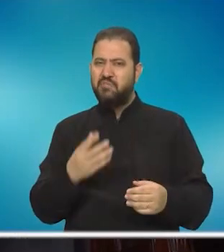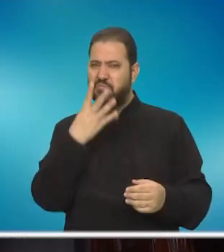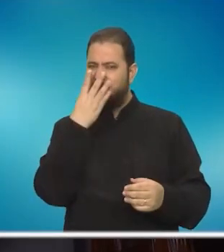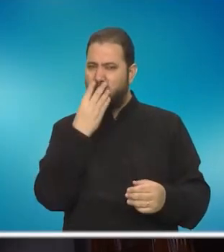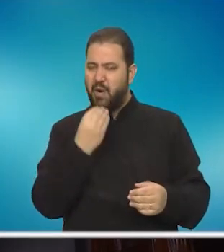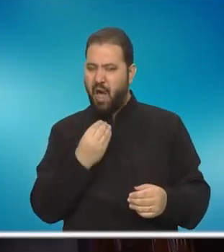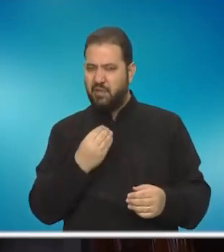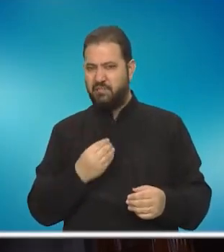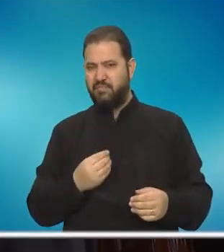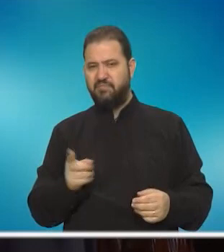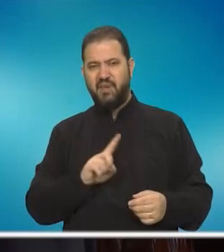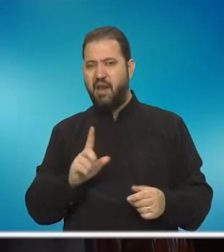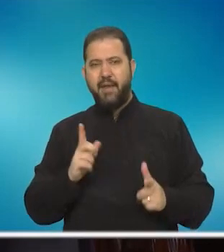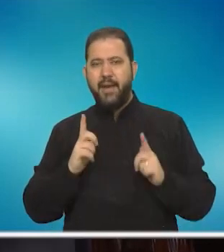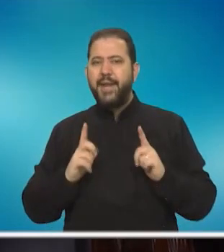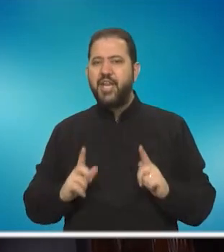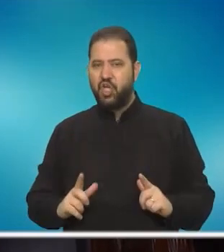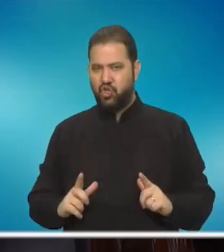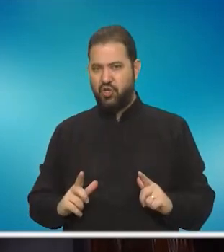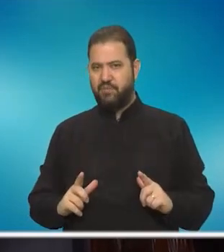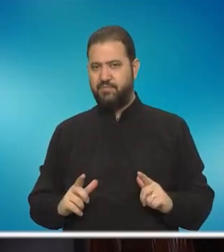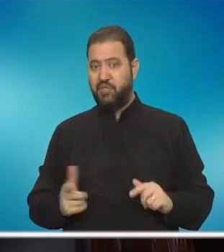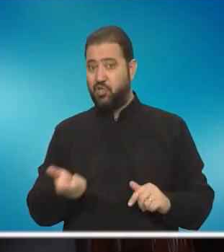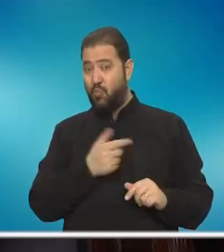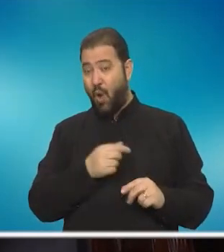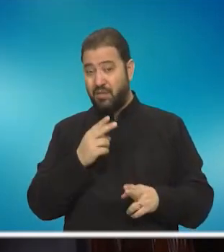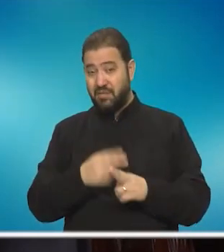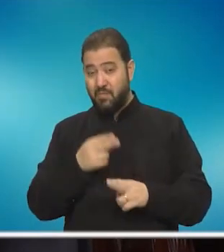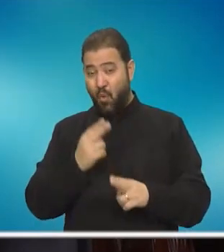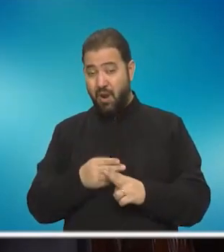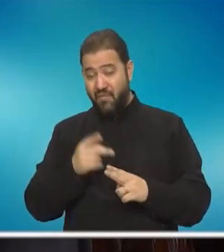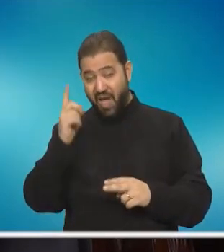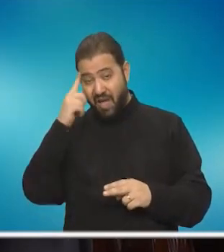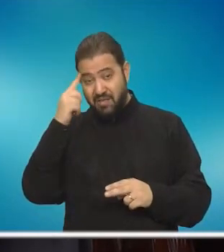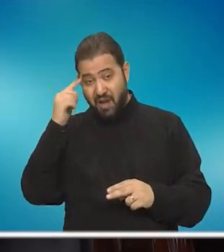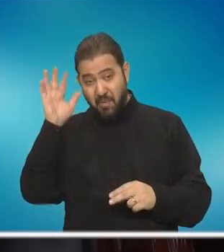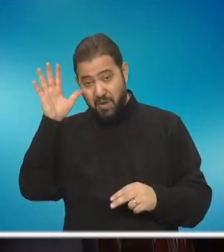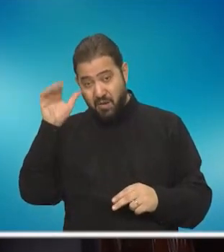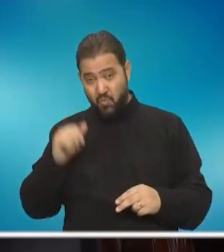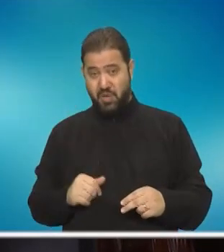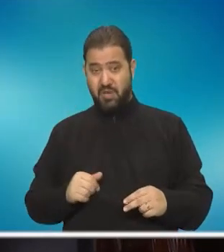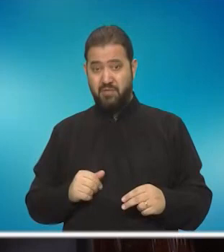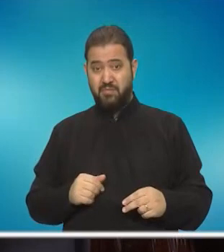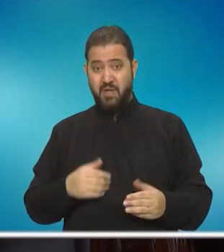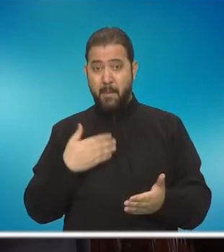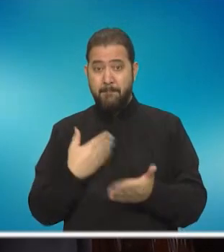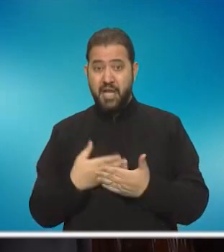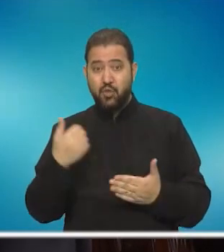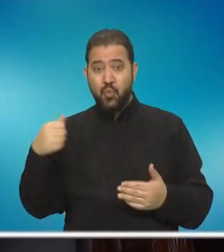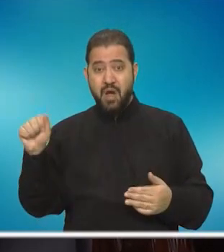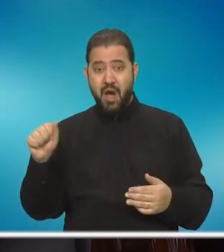aceea, permanentezându-se această tristețe, poate duce chiar la depresie, așa cum bine spuneați mai devreme, pentru